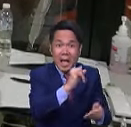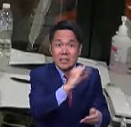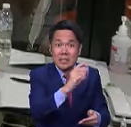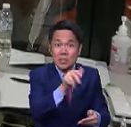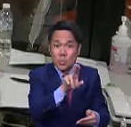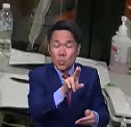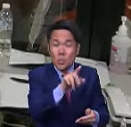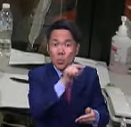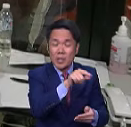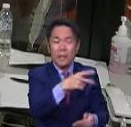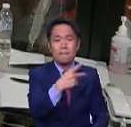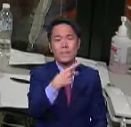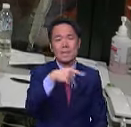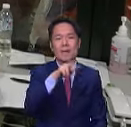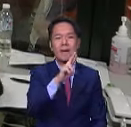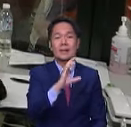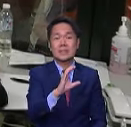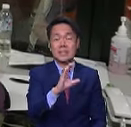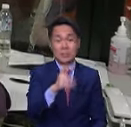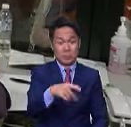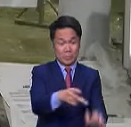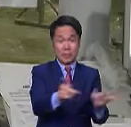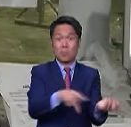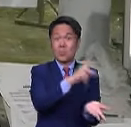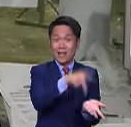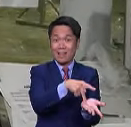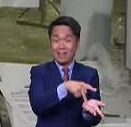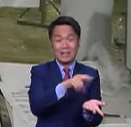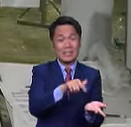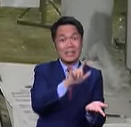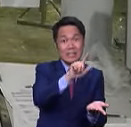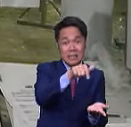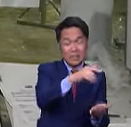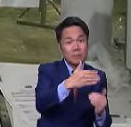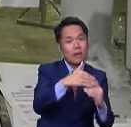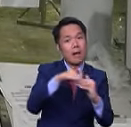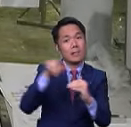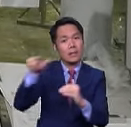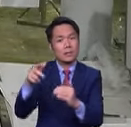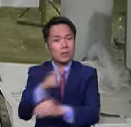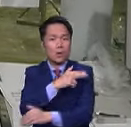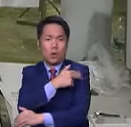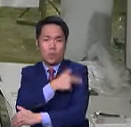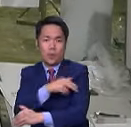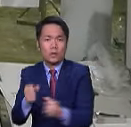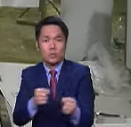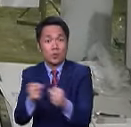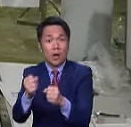ICU di PKRC berkenaan sebelum dipindahkan ke Hospital Sungai Buloh.